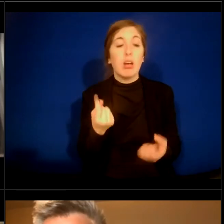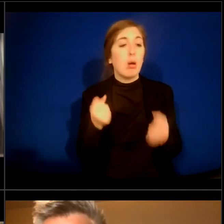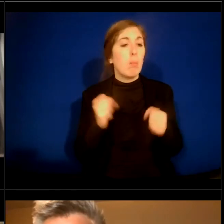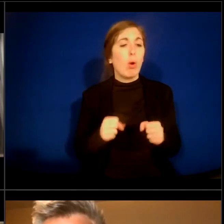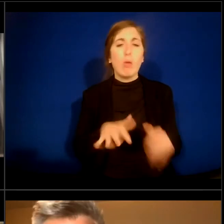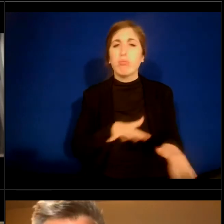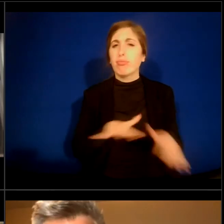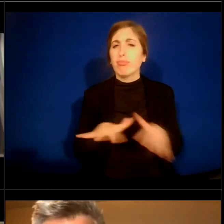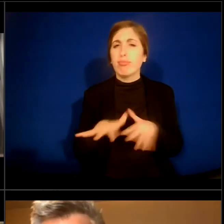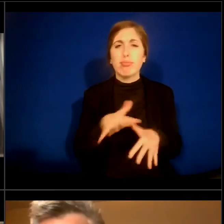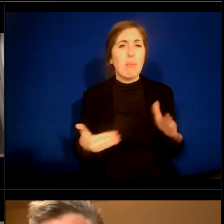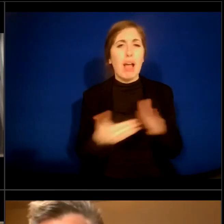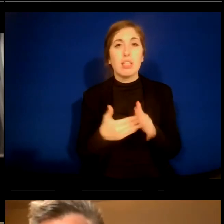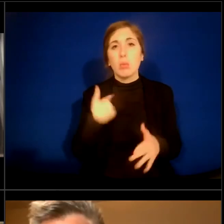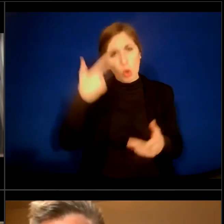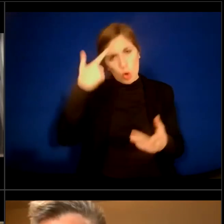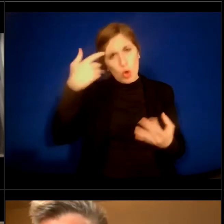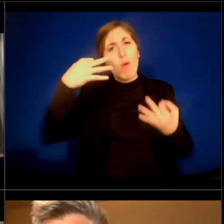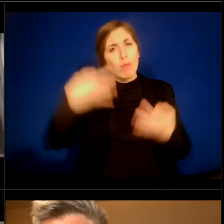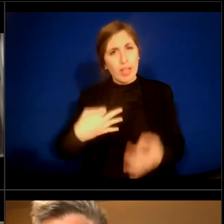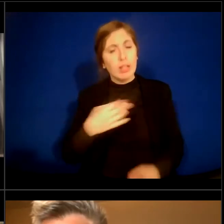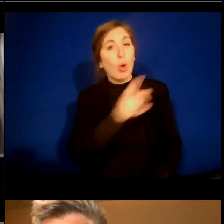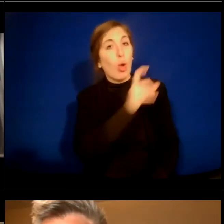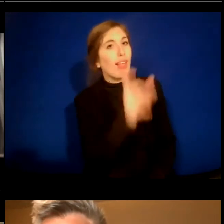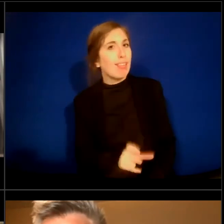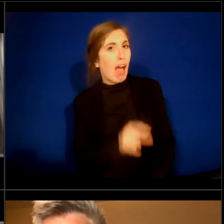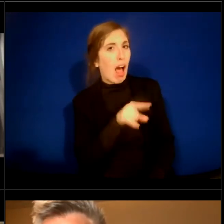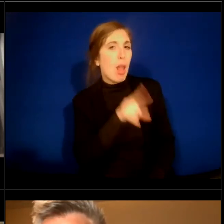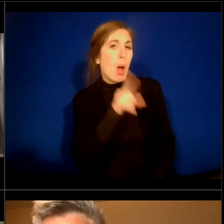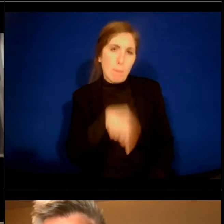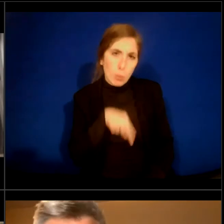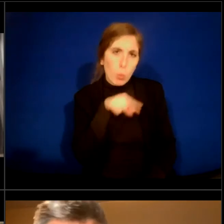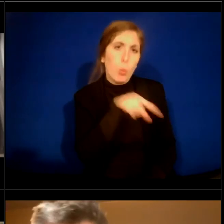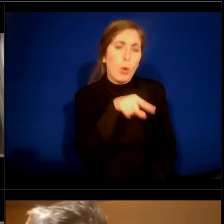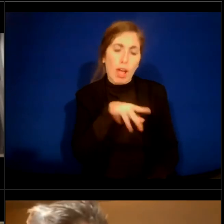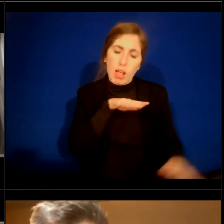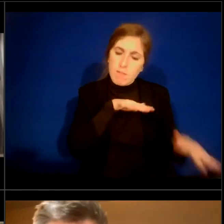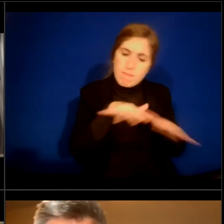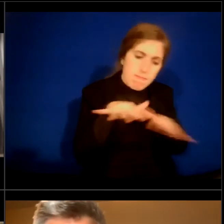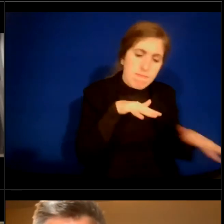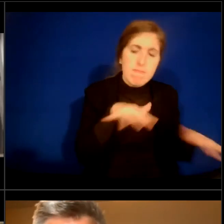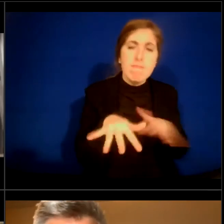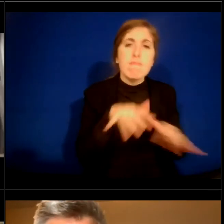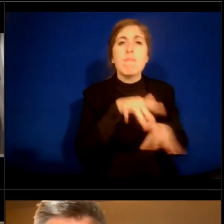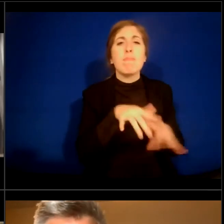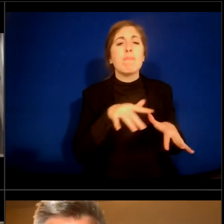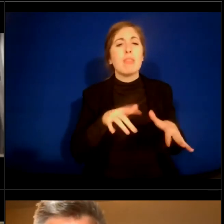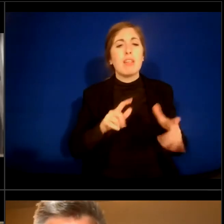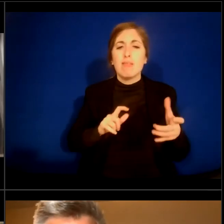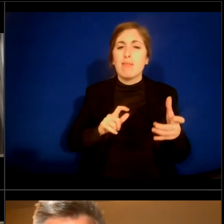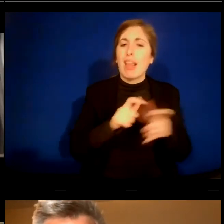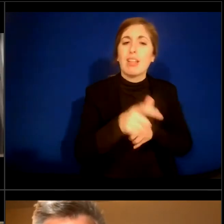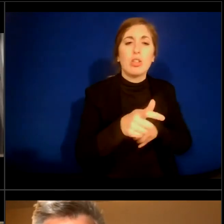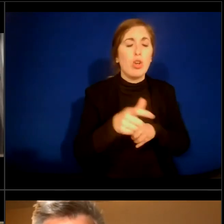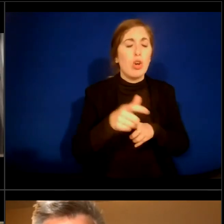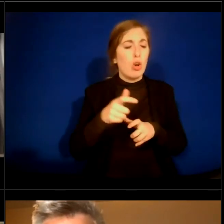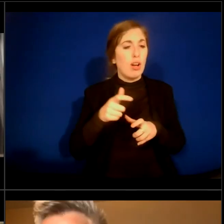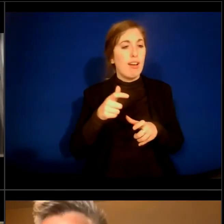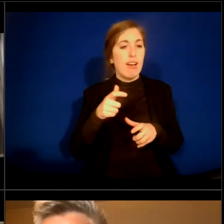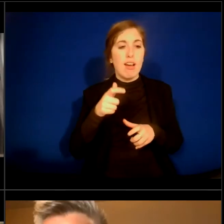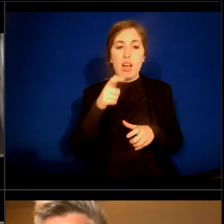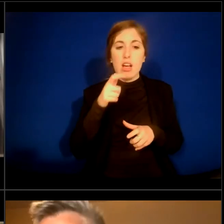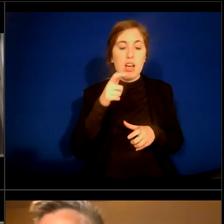convinto che anche in Italia si farà il massimo per reagire, per poter dare